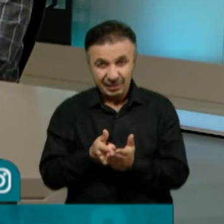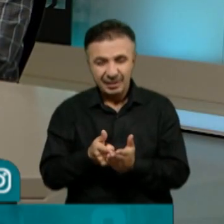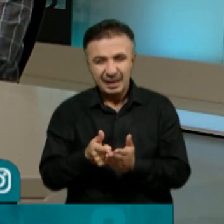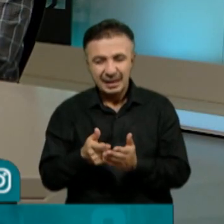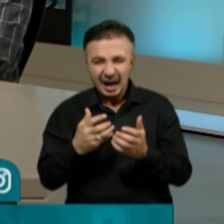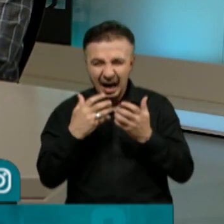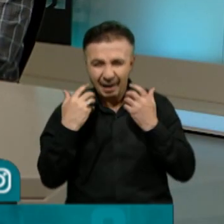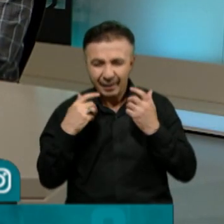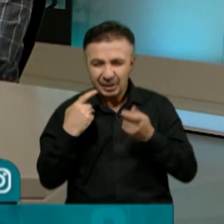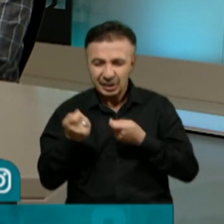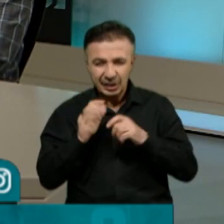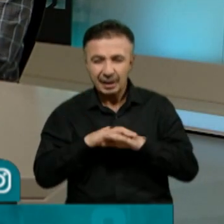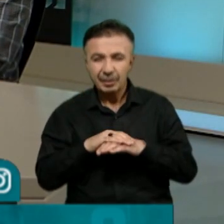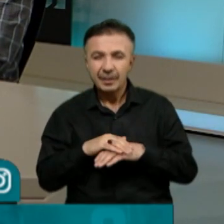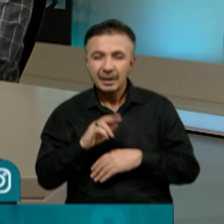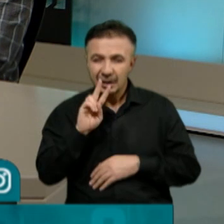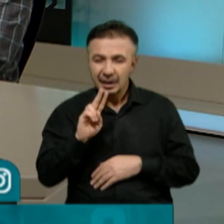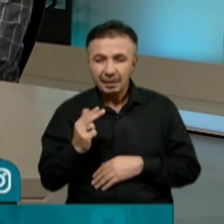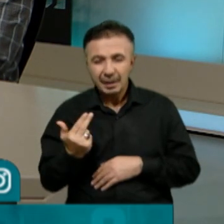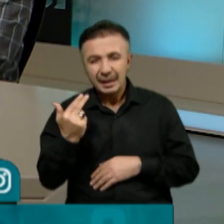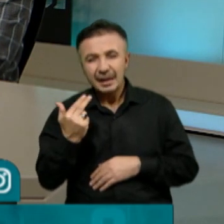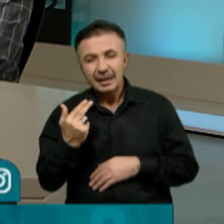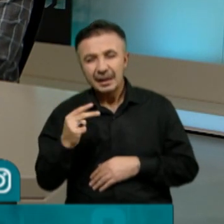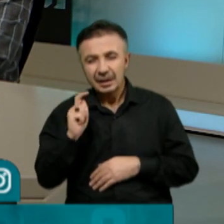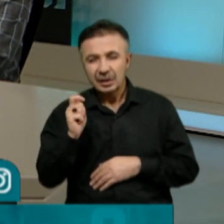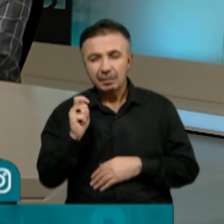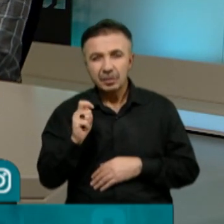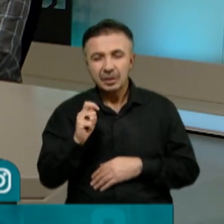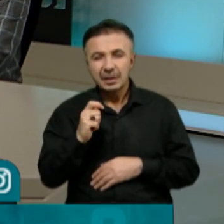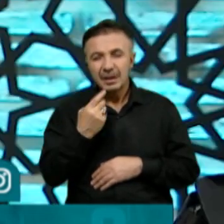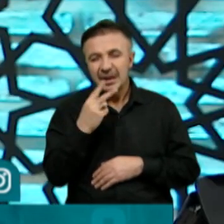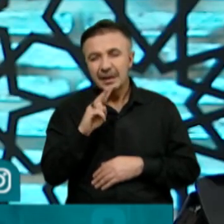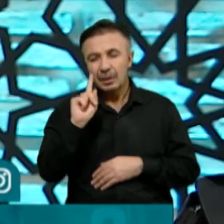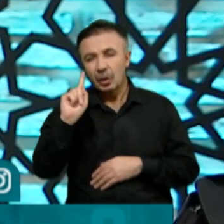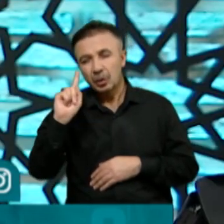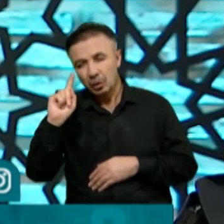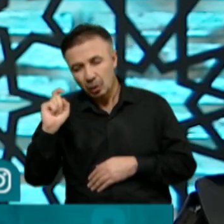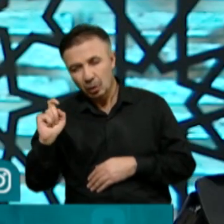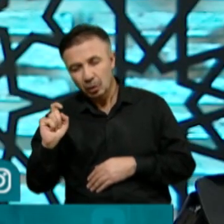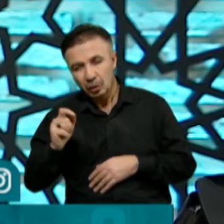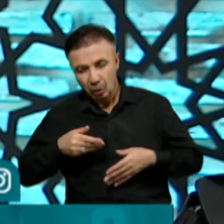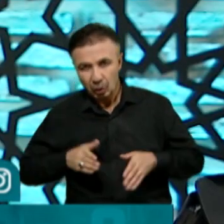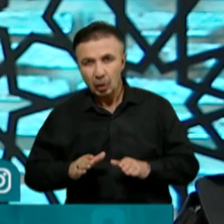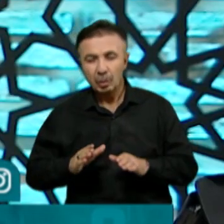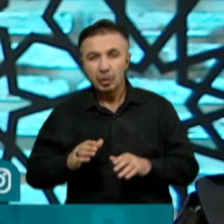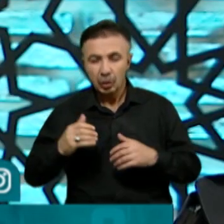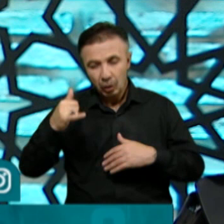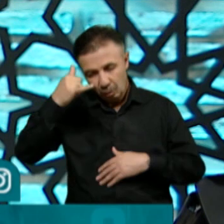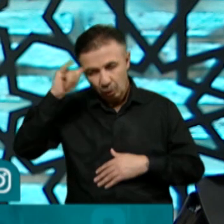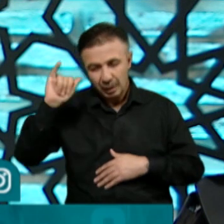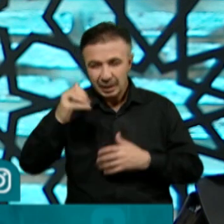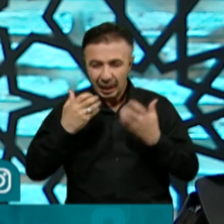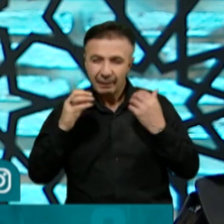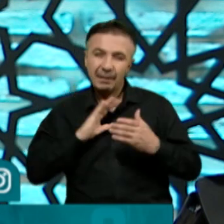demiş 27 Temmuz 2019 doğumlu bir büyük başlığımız var demiş Bu yıl Kurban Bayramı'nda